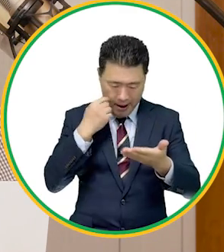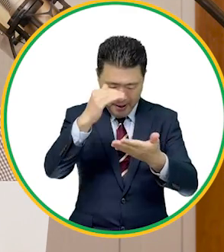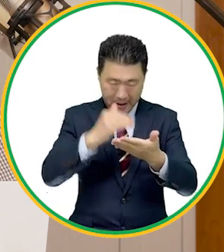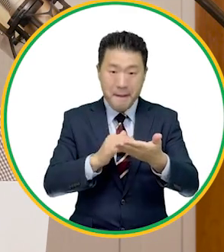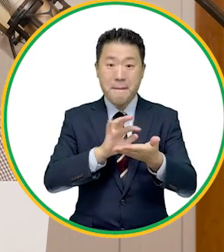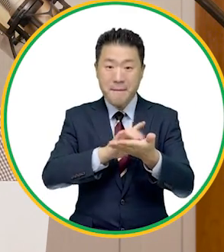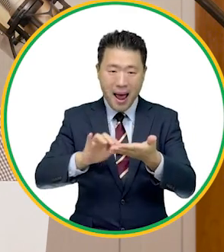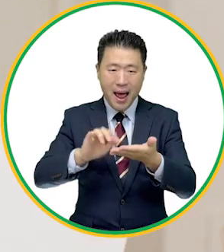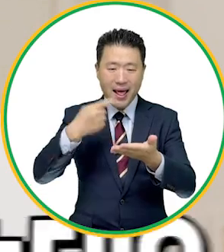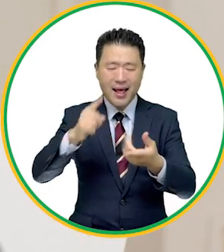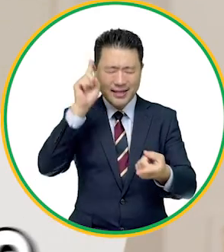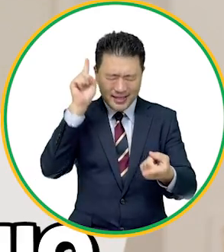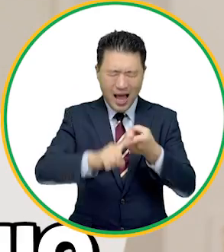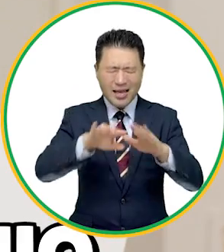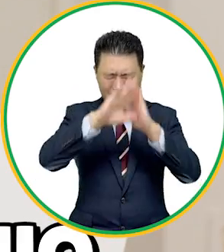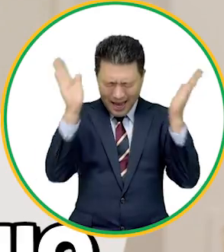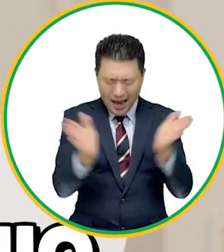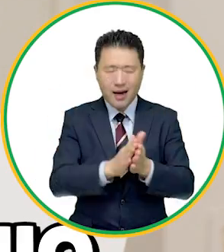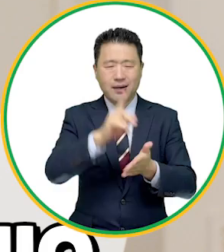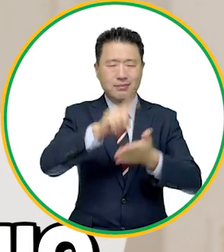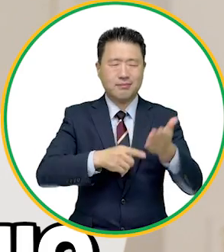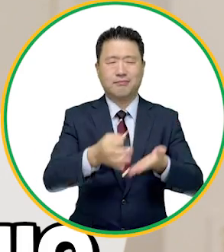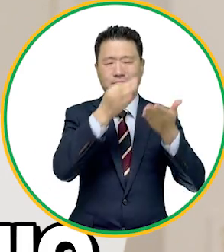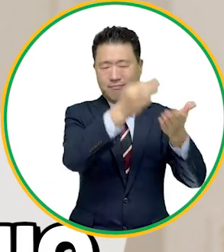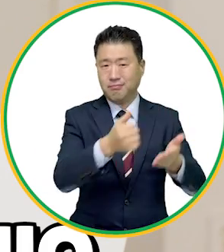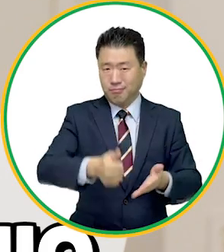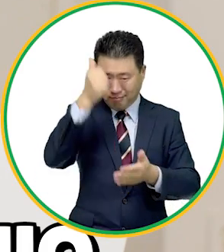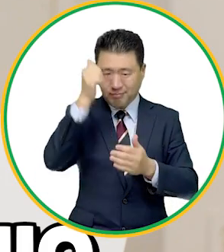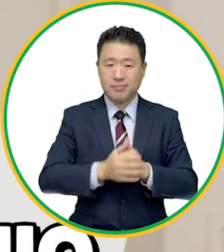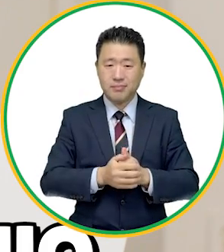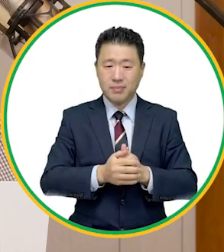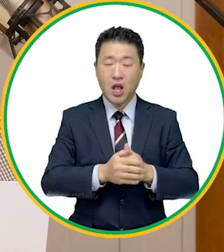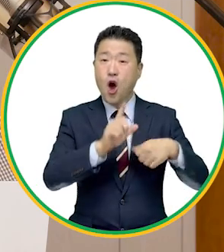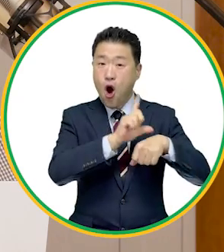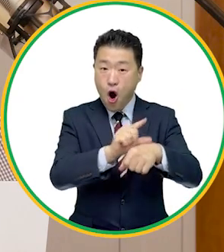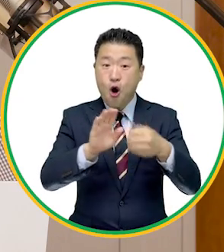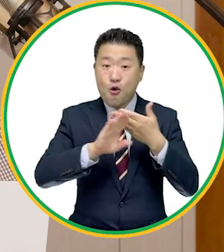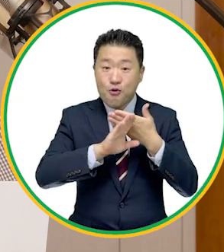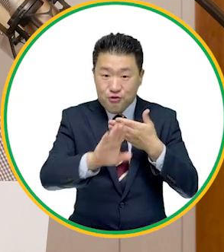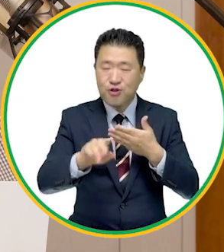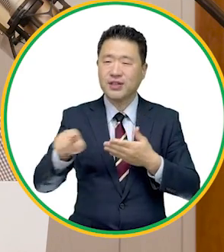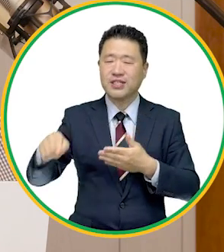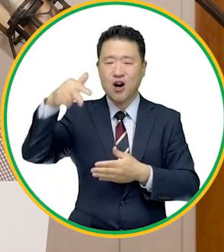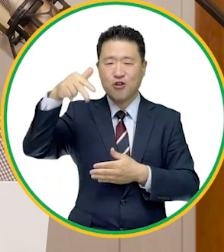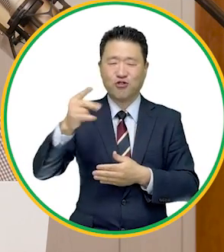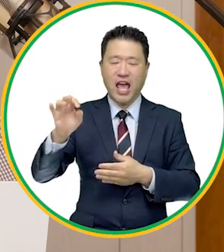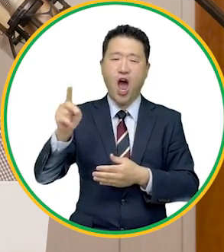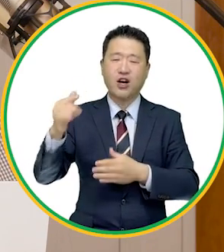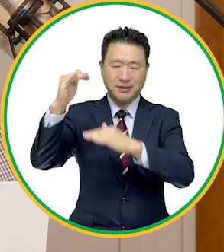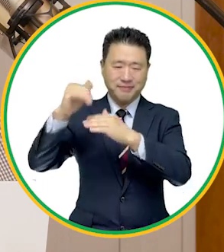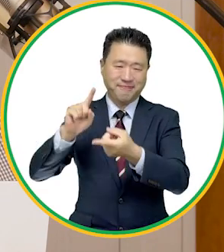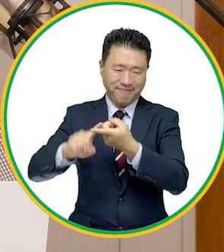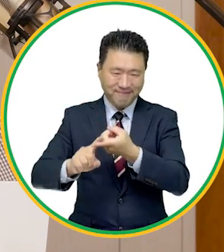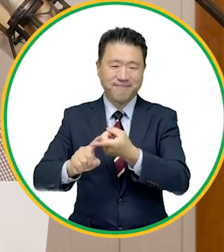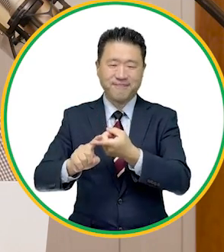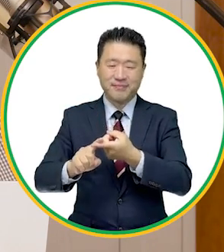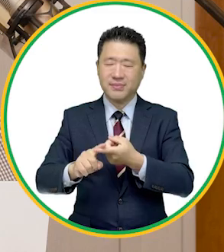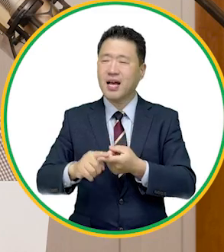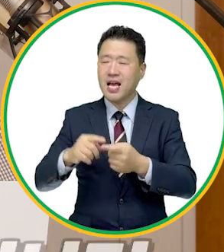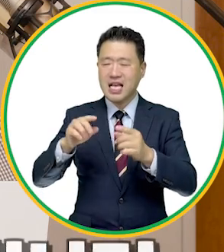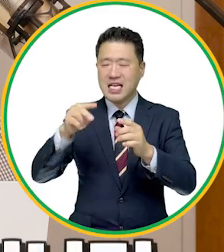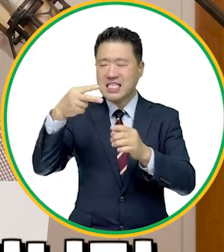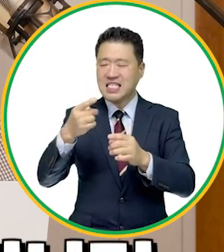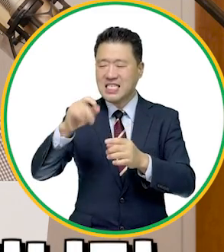금액을 확인한 후 그 금액을 모두 상환하시면 되는데요. 그 이후 공사로 주택연금